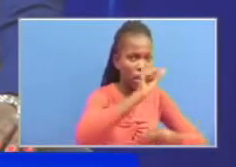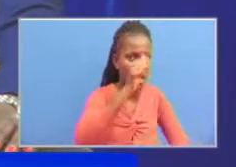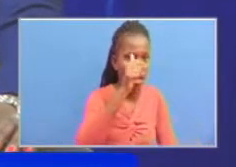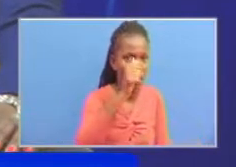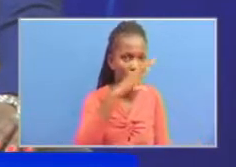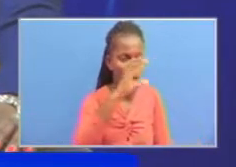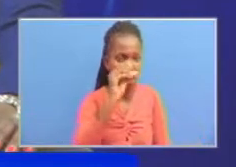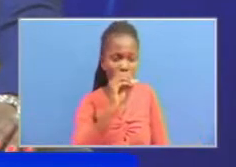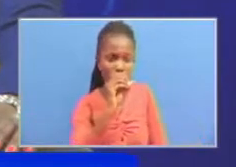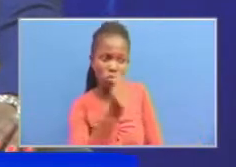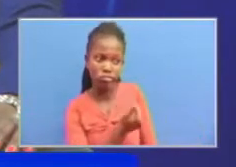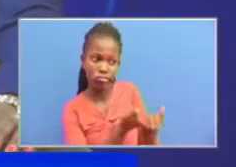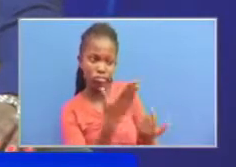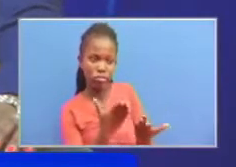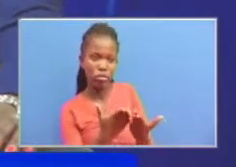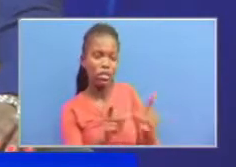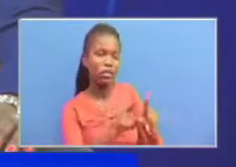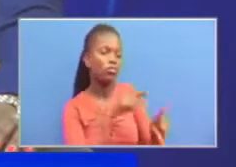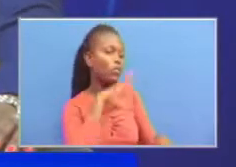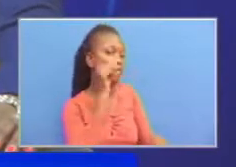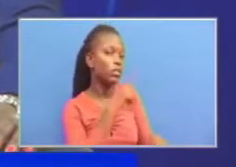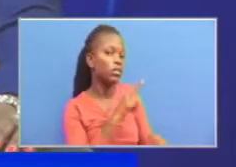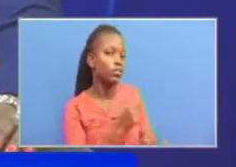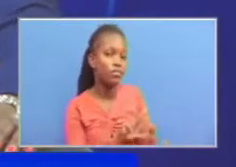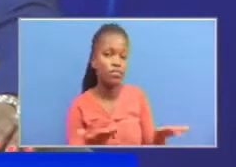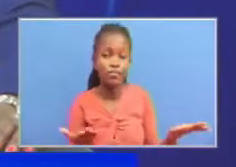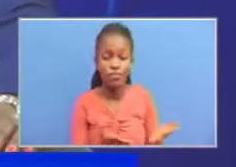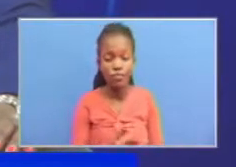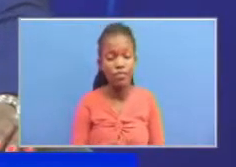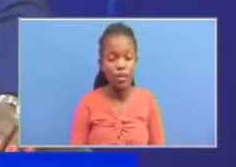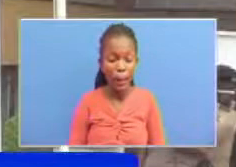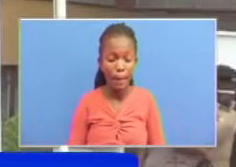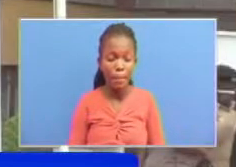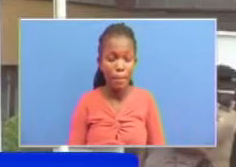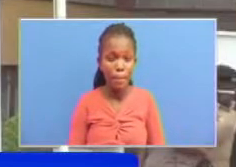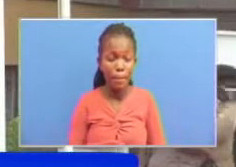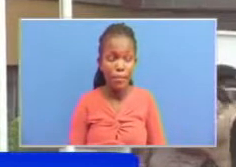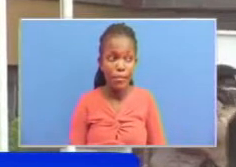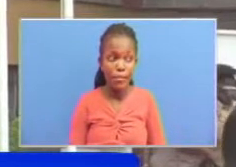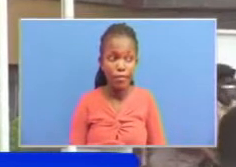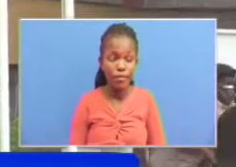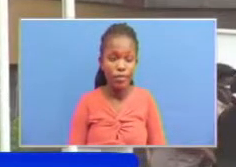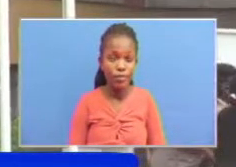atiwa nidhayu wake ovau kwa vau. Kaleb Chalo ena ilivoti.